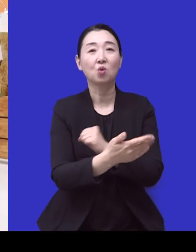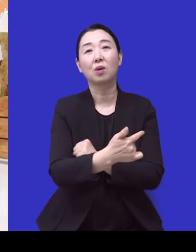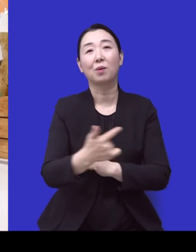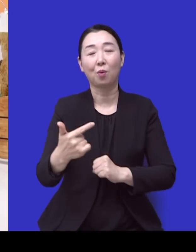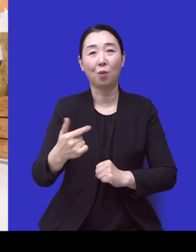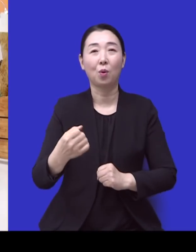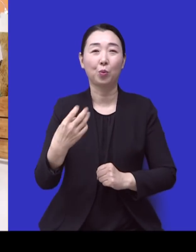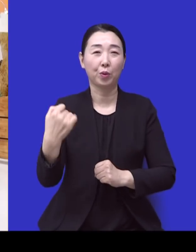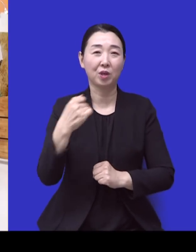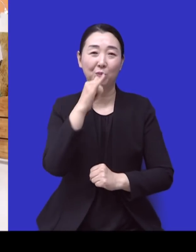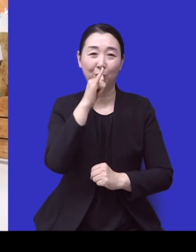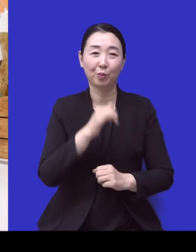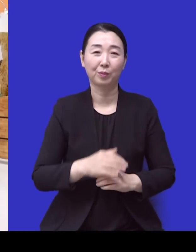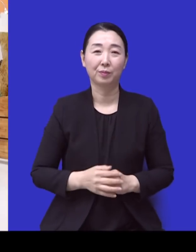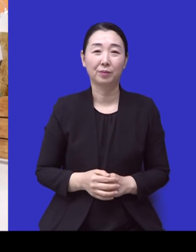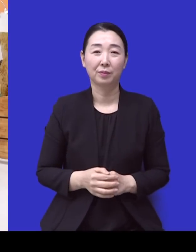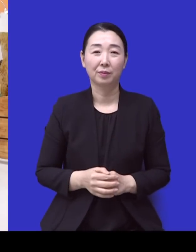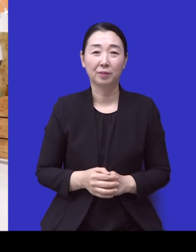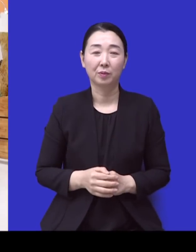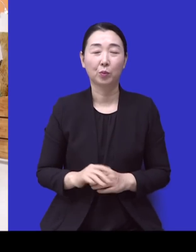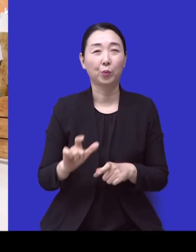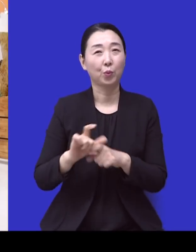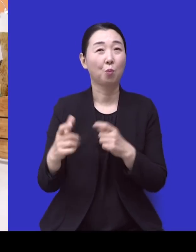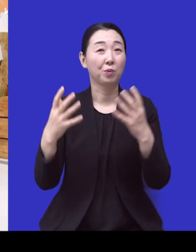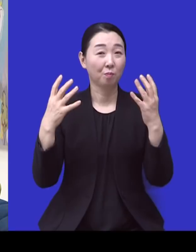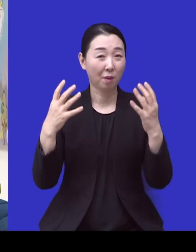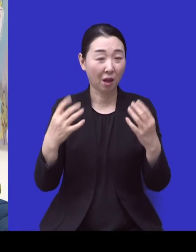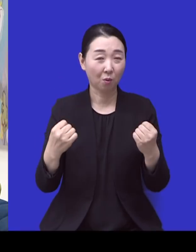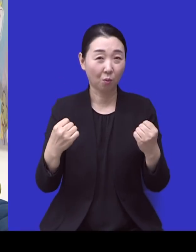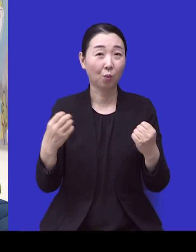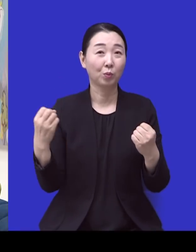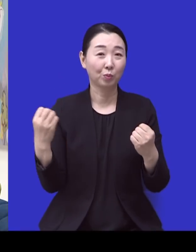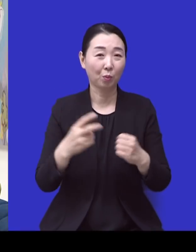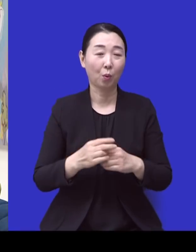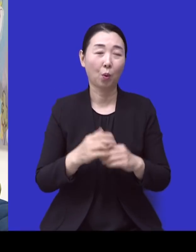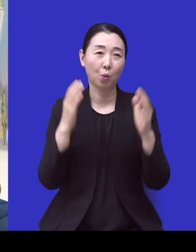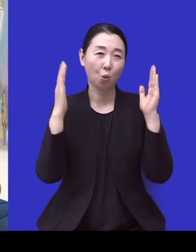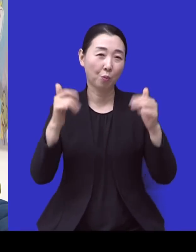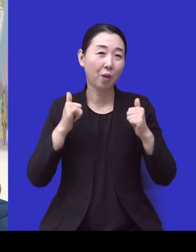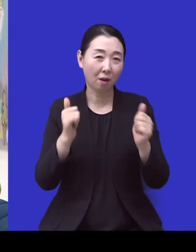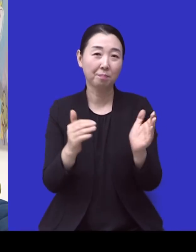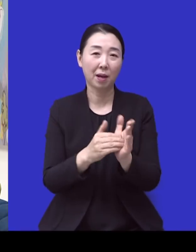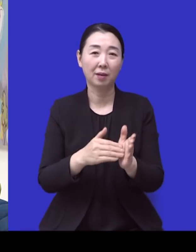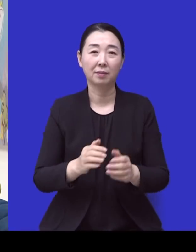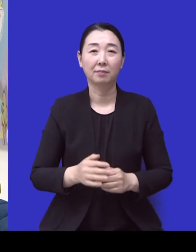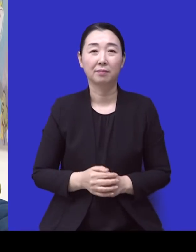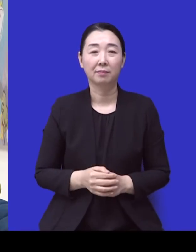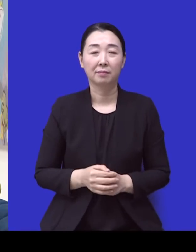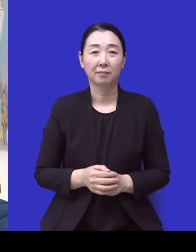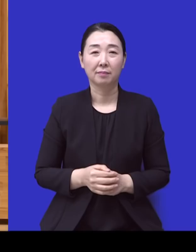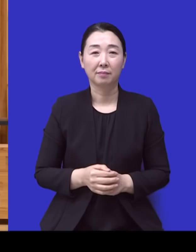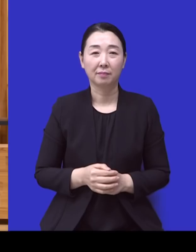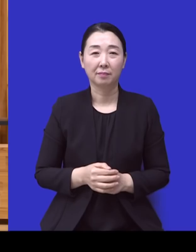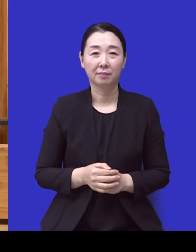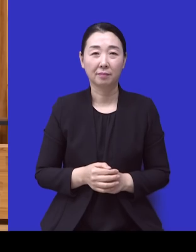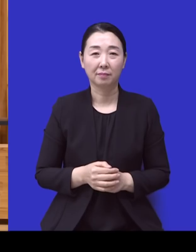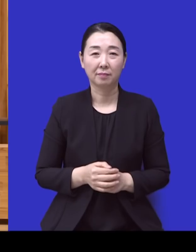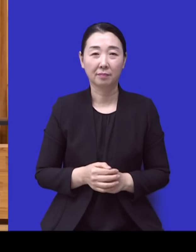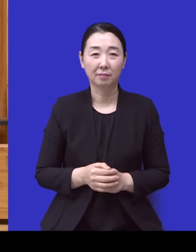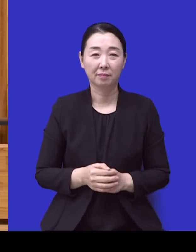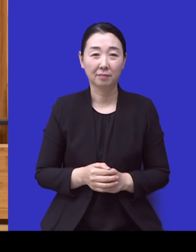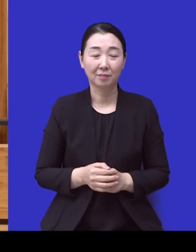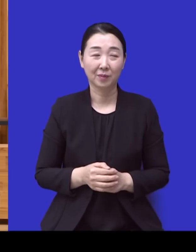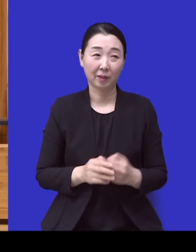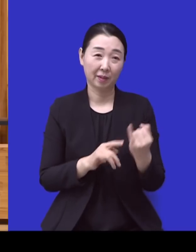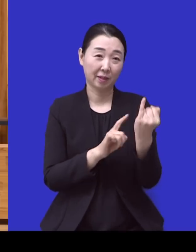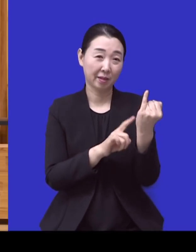있는 맞아요. 힘을 가지고 있기 때문에 굉장히 고민도 많이 하고 또 공부도 많이 해야 되고 네, 맞아요. 그럴 것 같다는 생각이 듭니다. 오늘 한번 그 우리